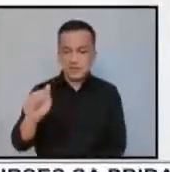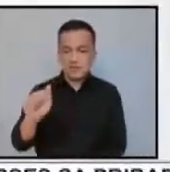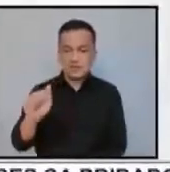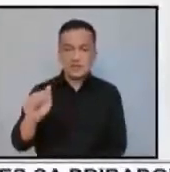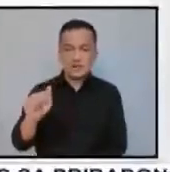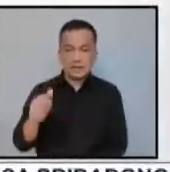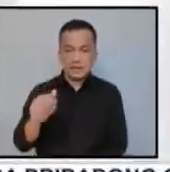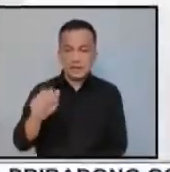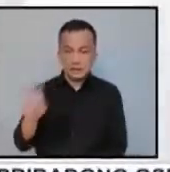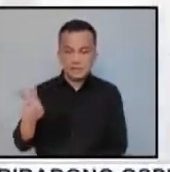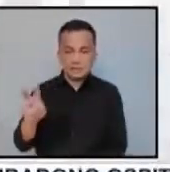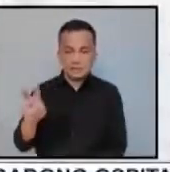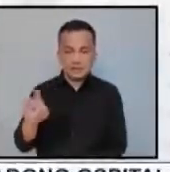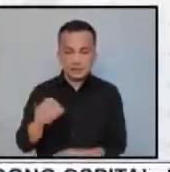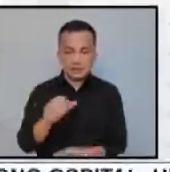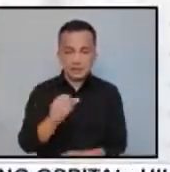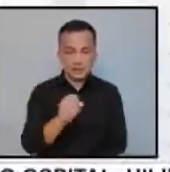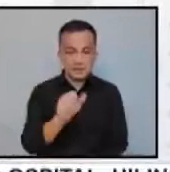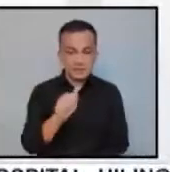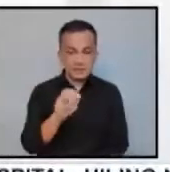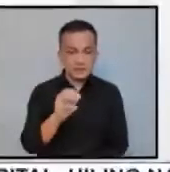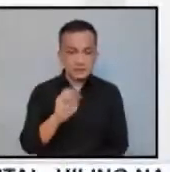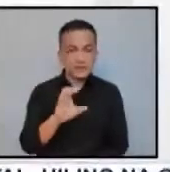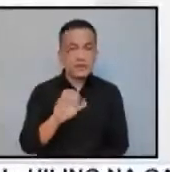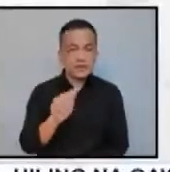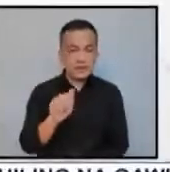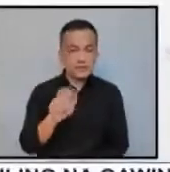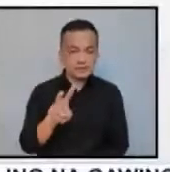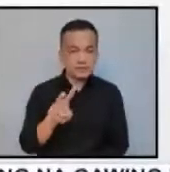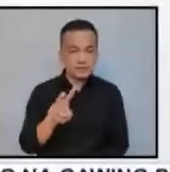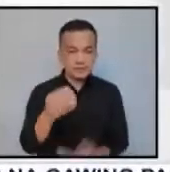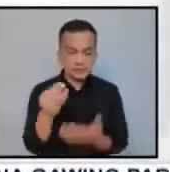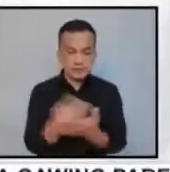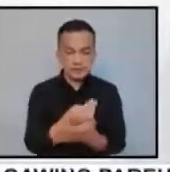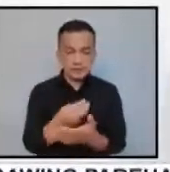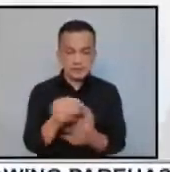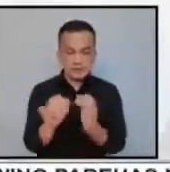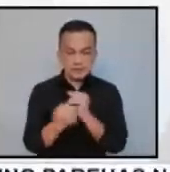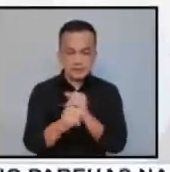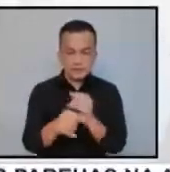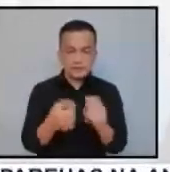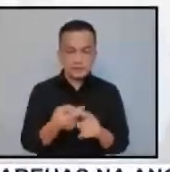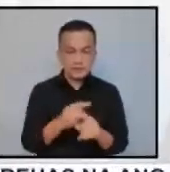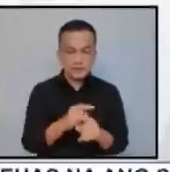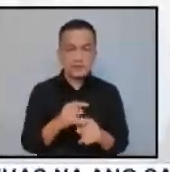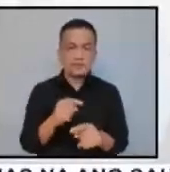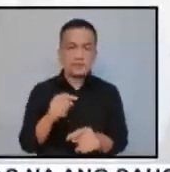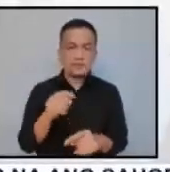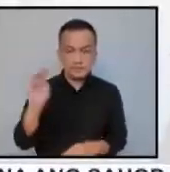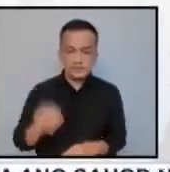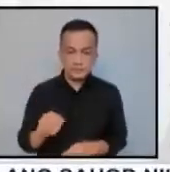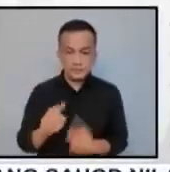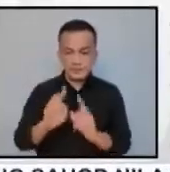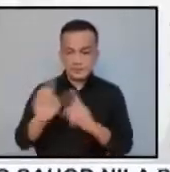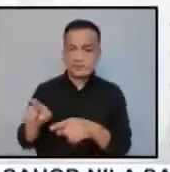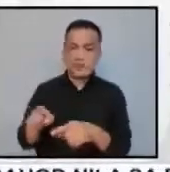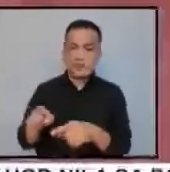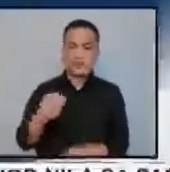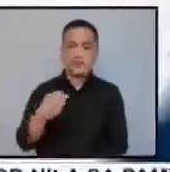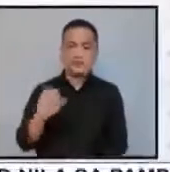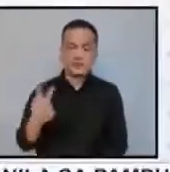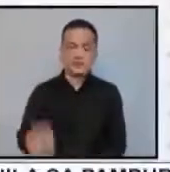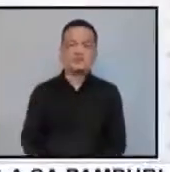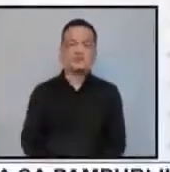Miguel Avenue at vice versa ang mga modernized jeep na mula sa Meralco Avenue papuntang Shaw Boulevard. Ang mga